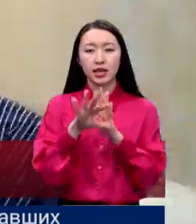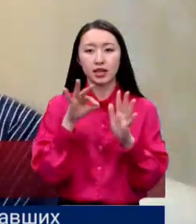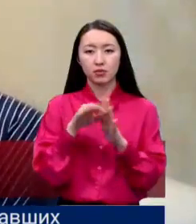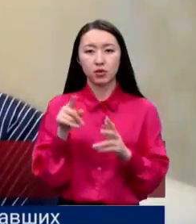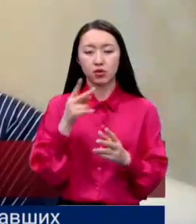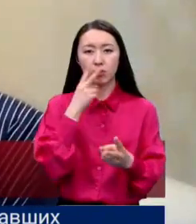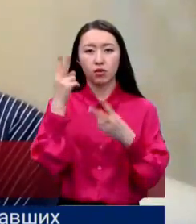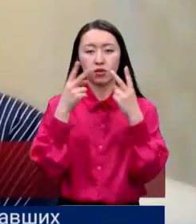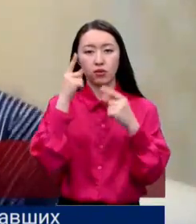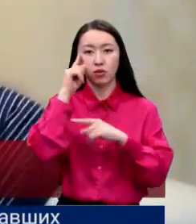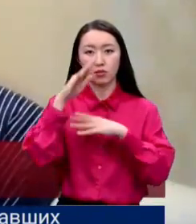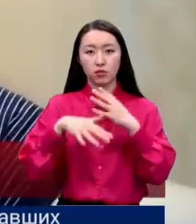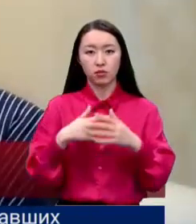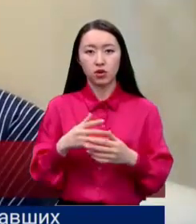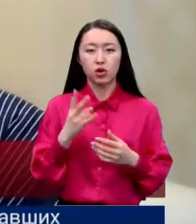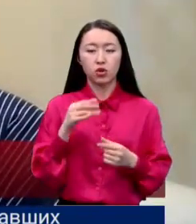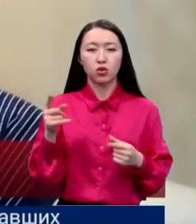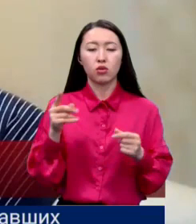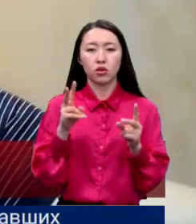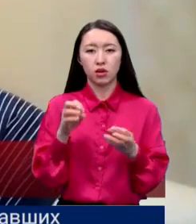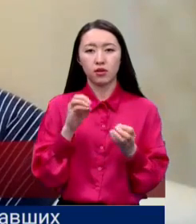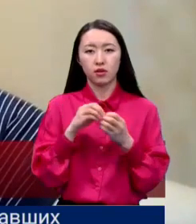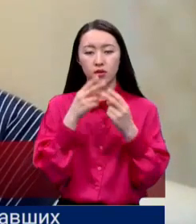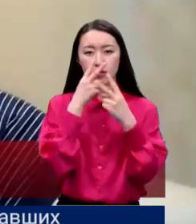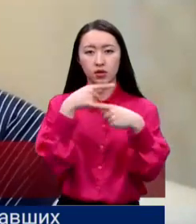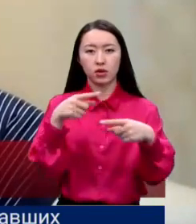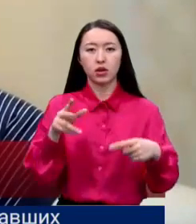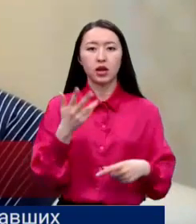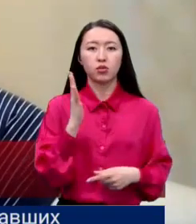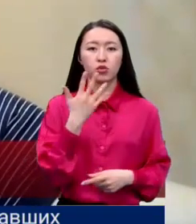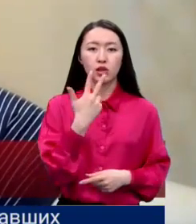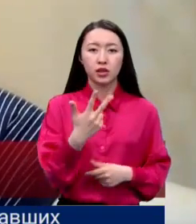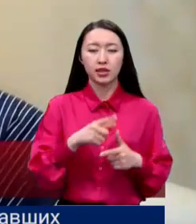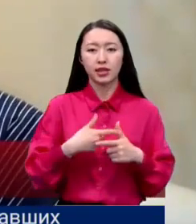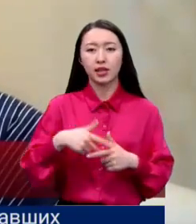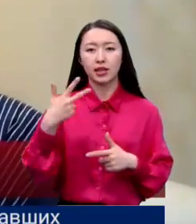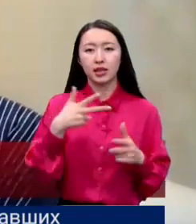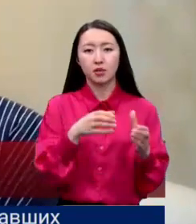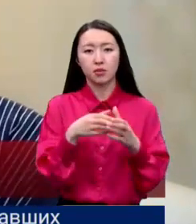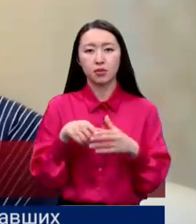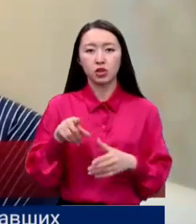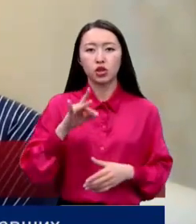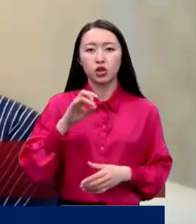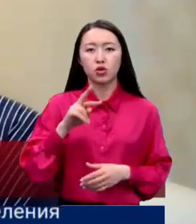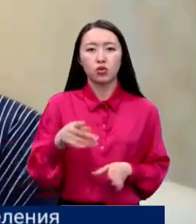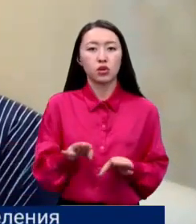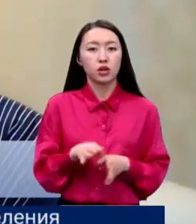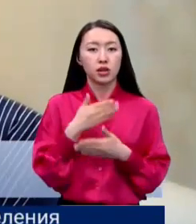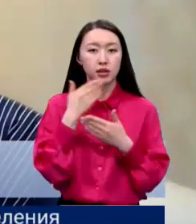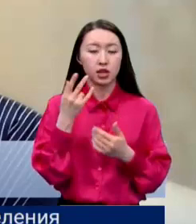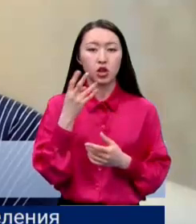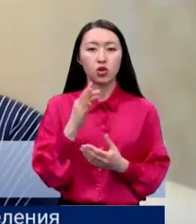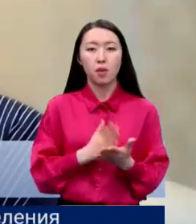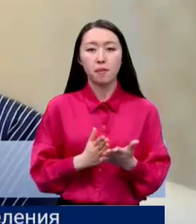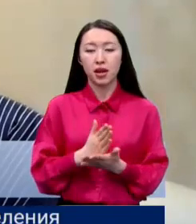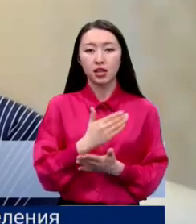глаза, то они в целом у него будут разбегаться, будь 3 партии, будь 30 партий. Поэтому тут роли никакой не играет. А для